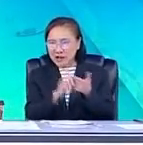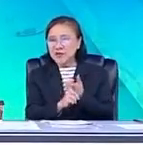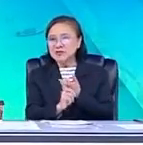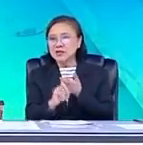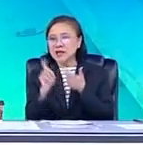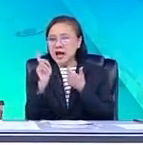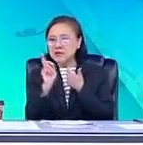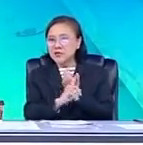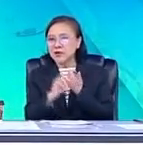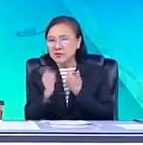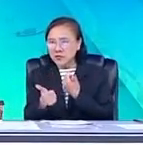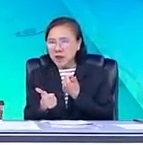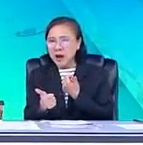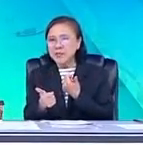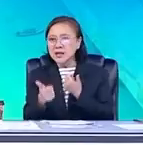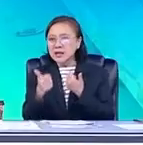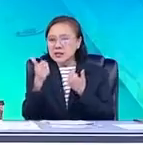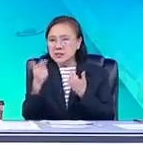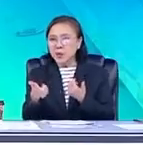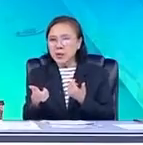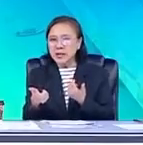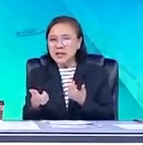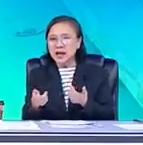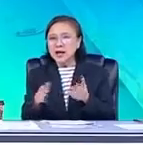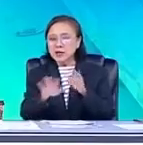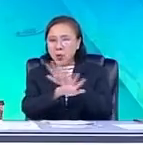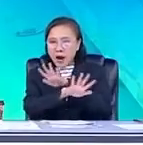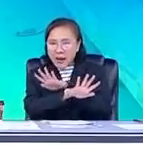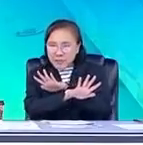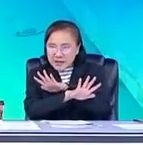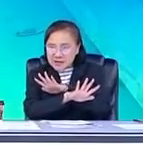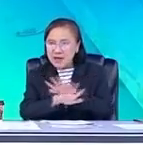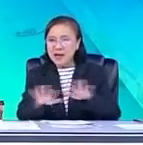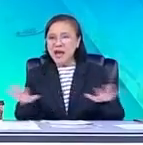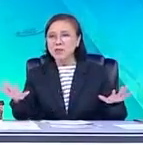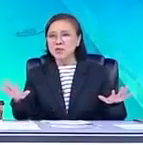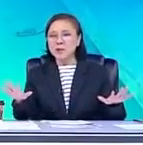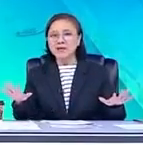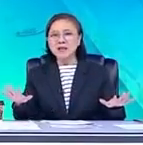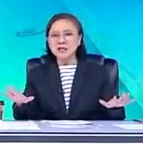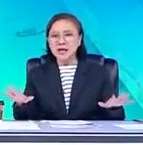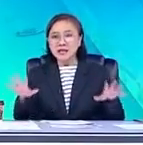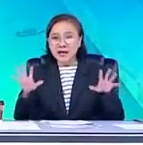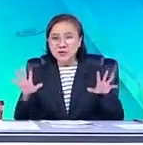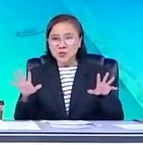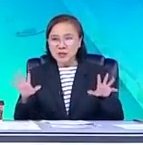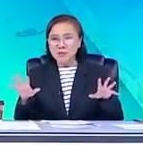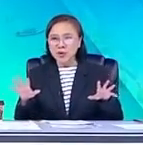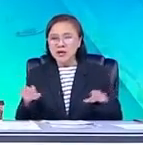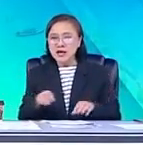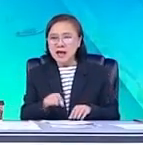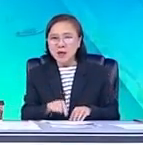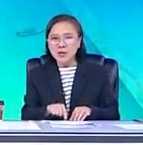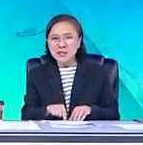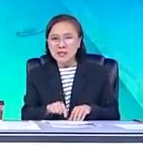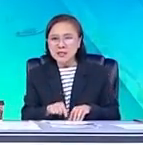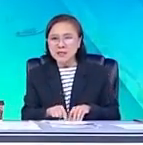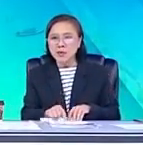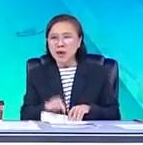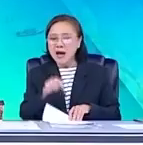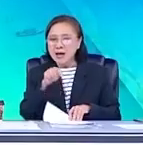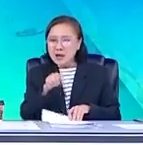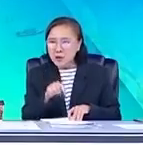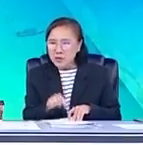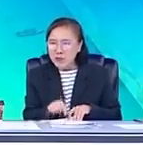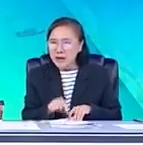เนี่ยแอสตราเซเนกาซิโนแวคซิโนฟาร์มหรือสปุกนิกเนี่ยทุกอันเป็นเจนแรกหมดภายใต้สถานการณ์ฉุกเฉินหมดแล้ววันนี้ CDC